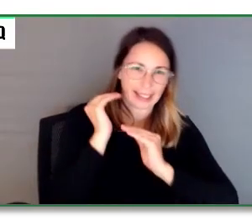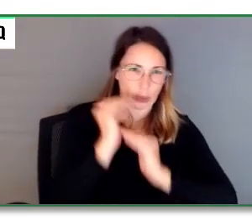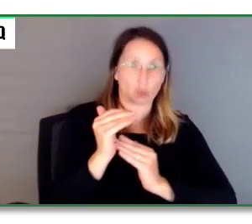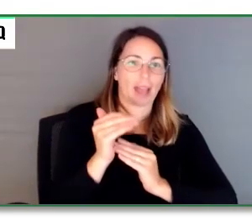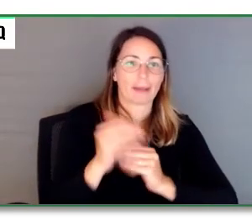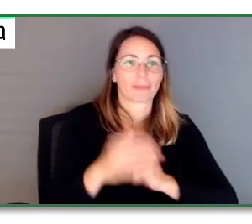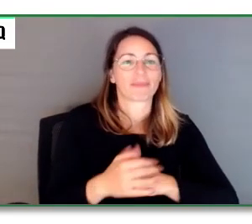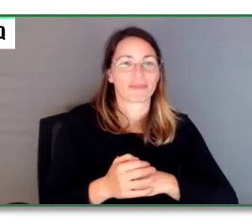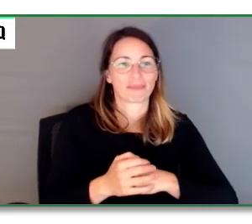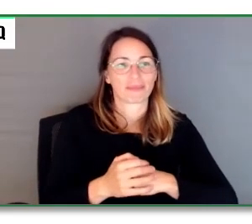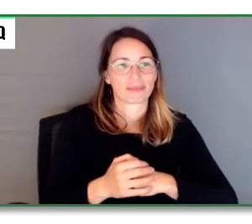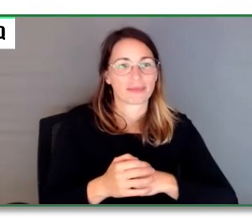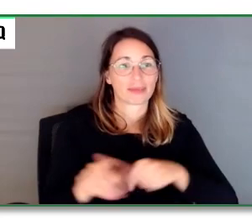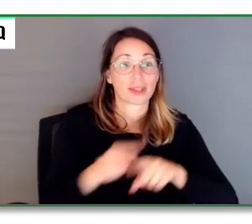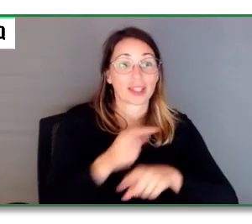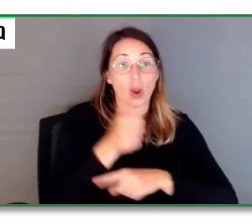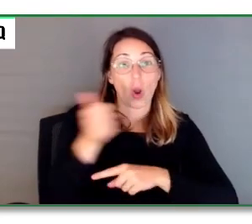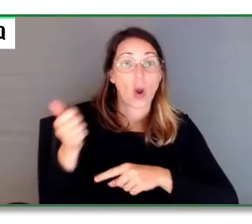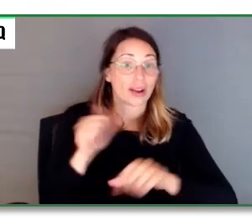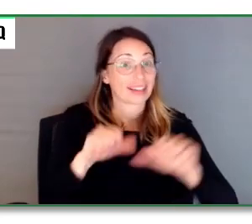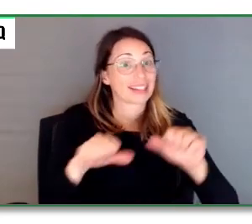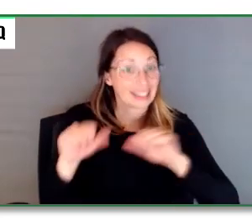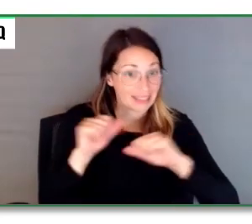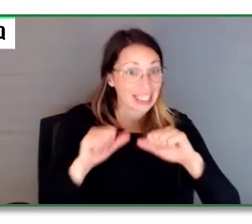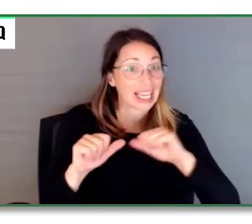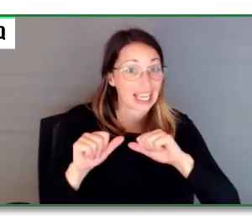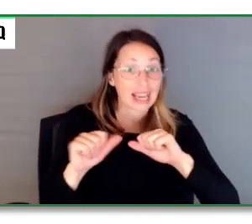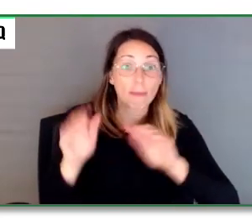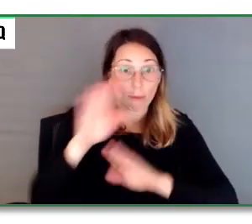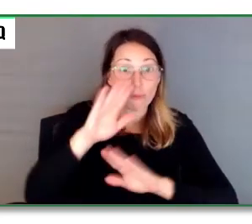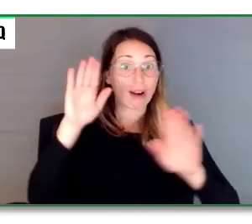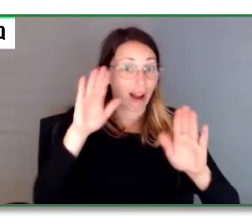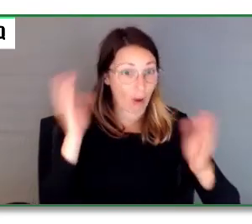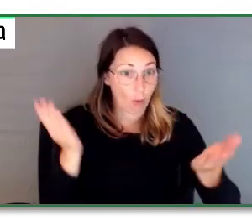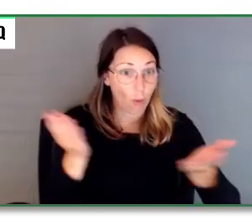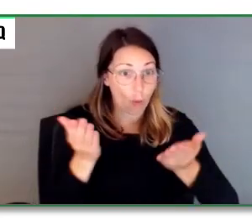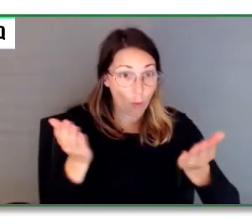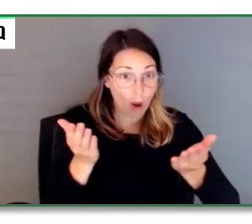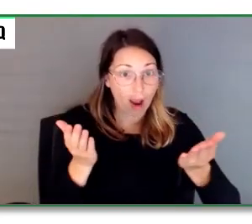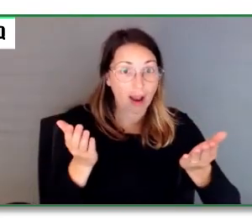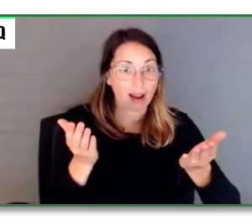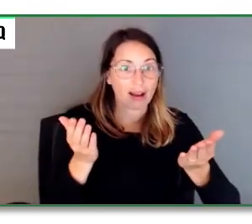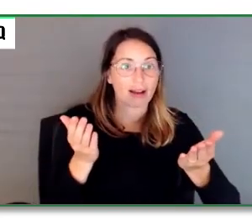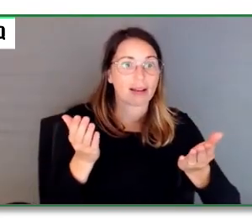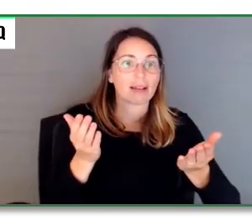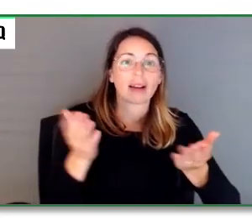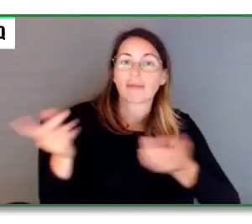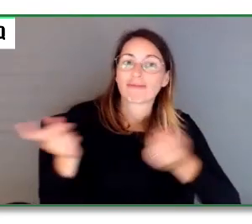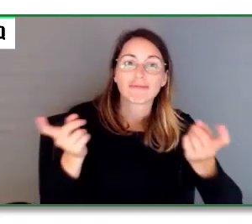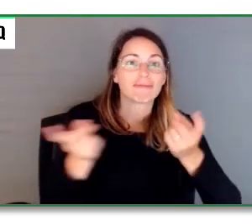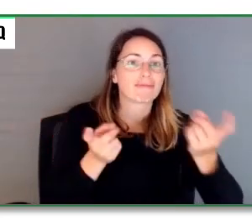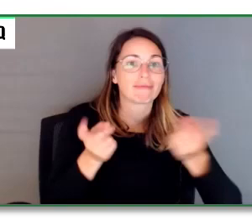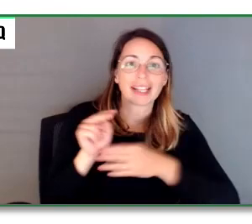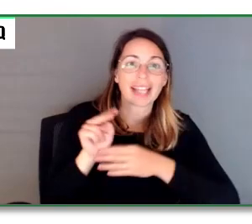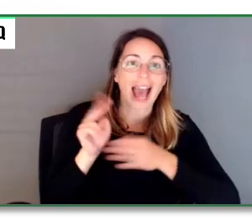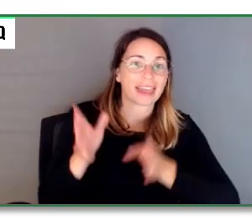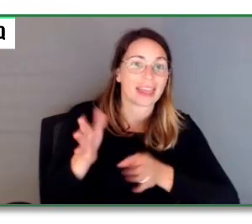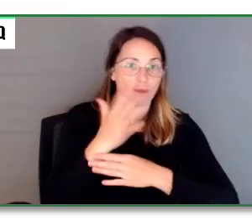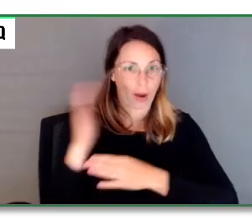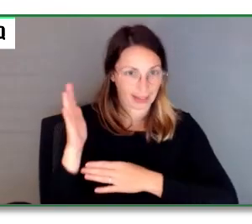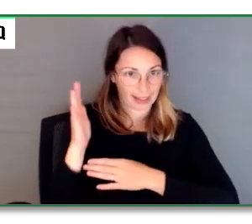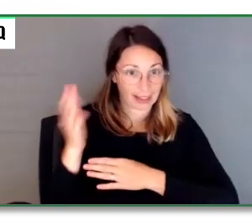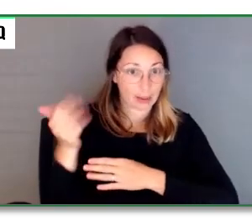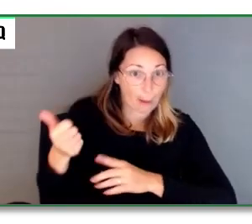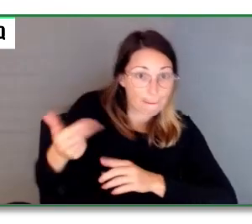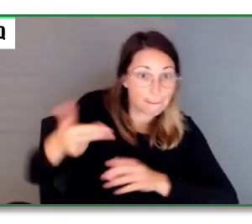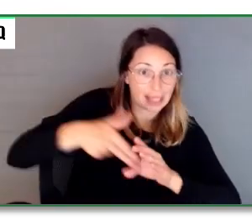autre activité très populaire consiste à inviter les gardes forestiers à participer à certaines randonnées et à offrir